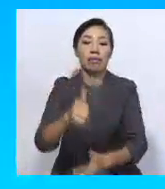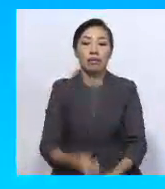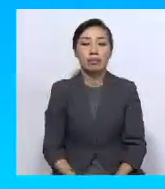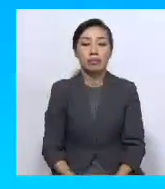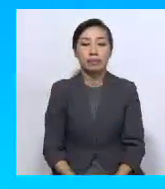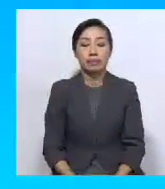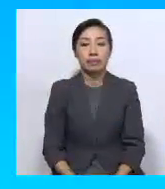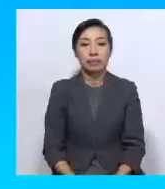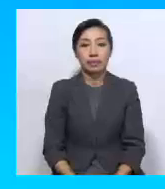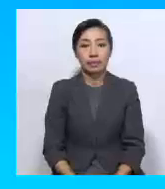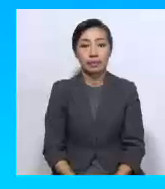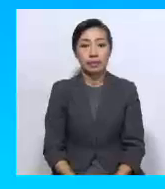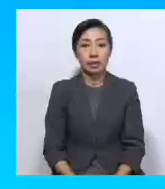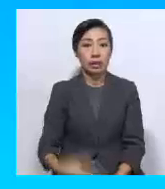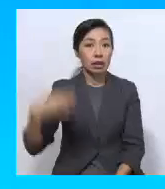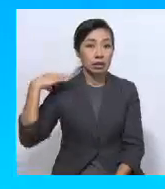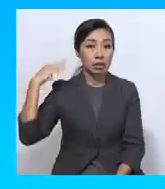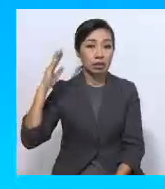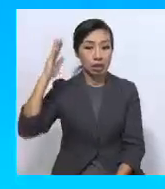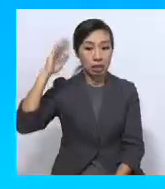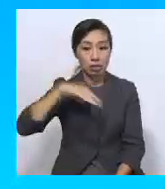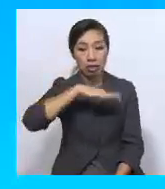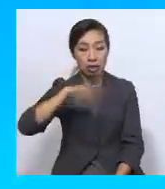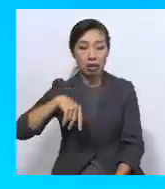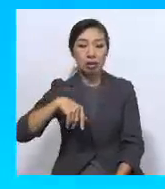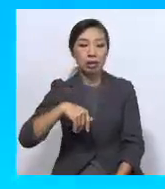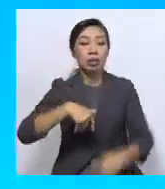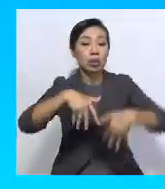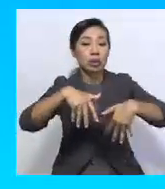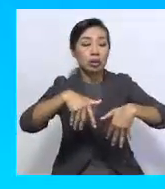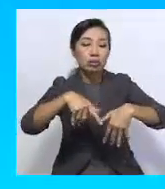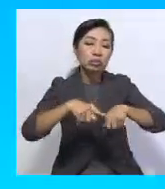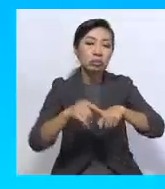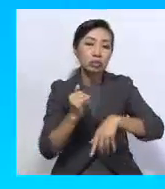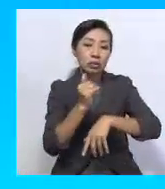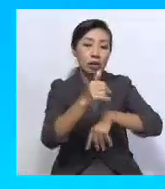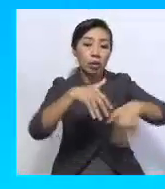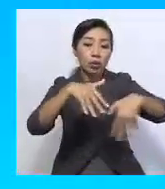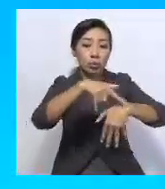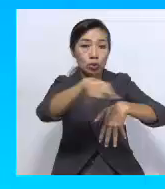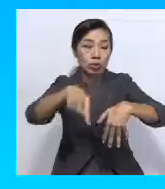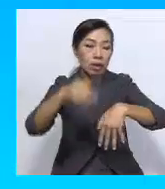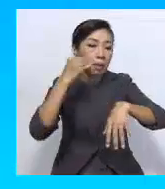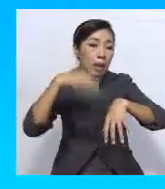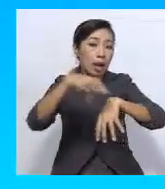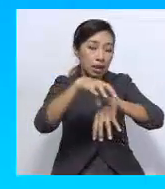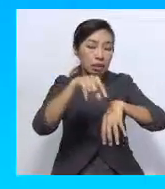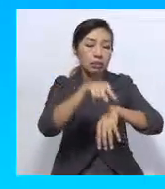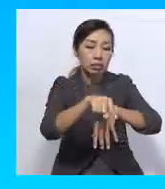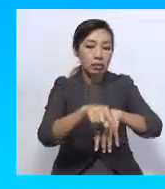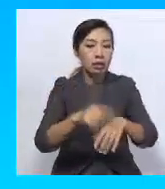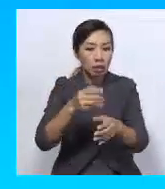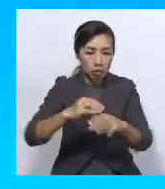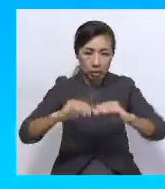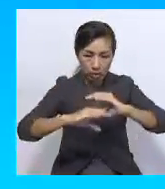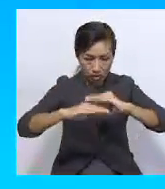ค่ะนอกจากนี้นะคะทีมจิตอาสาค่ะได้เดินเท้าเข้าไปทำความสะอาดภายในชุมชนริมคลองนะคะไปขุดลอกท่อระ